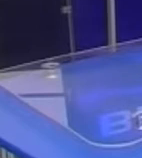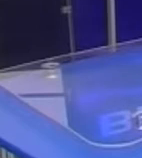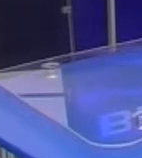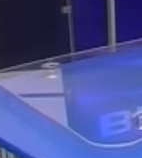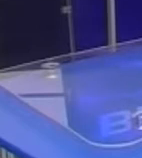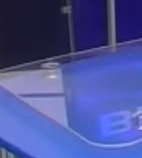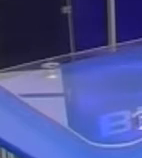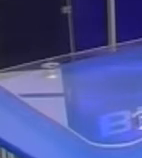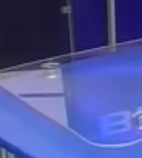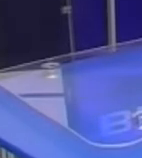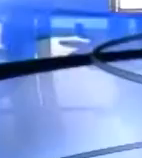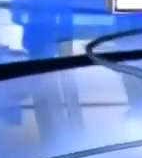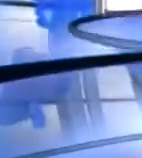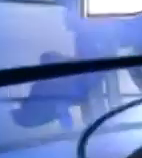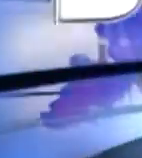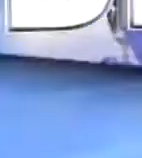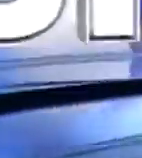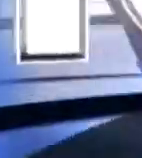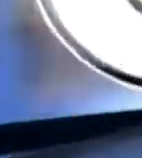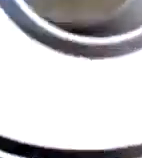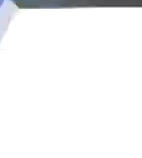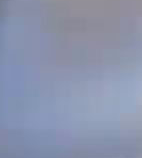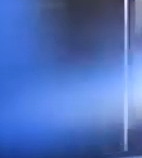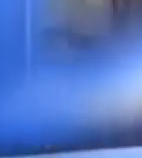огляду найактуальніших подій.